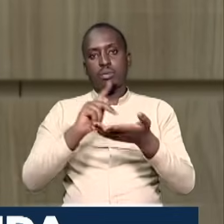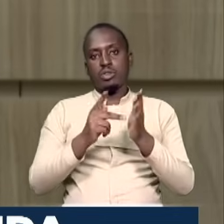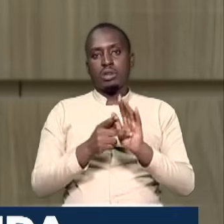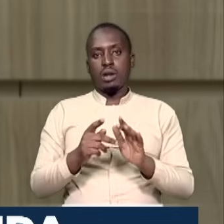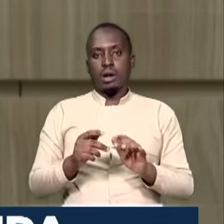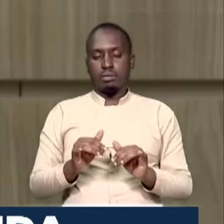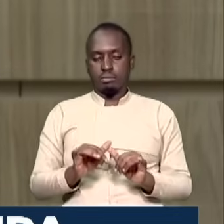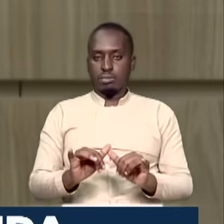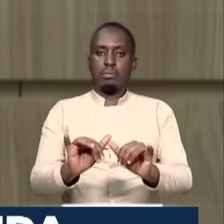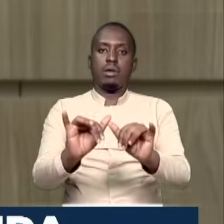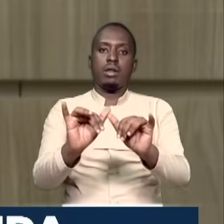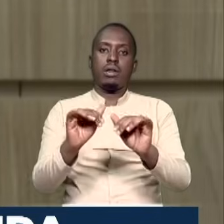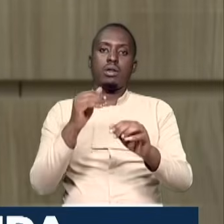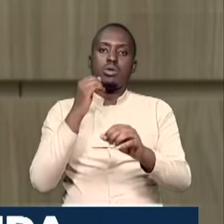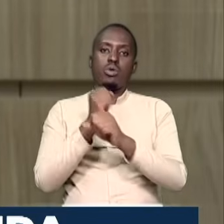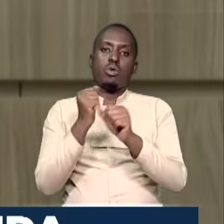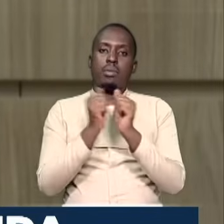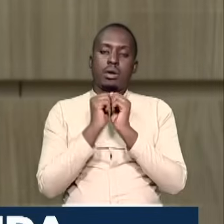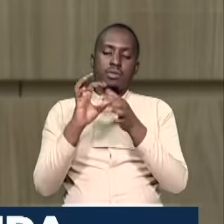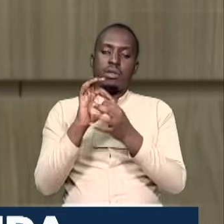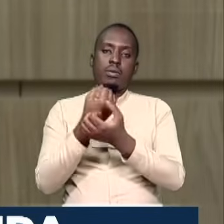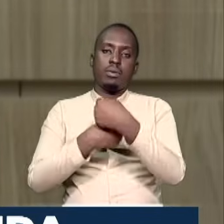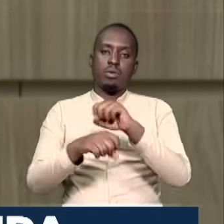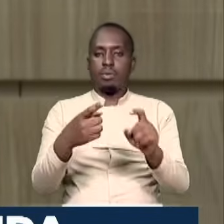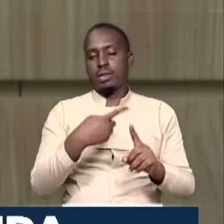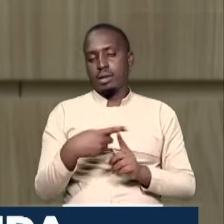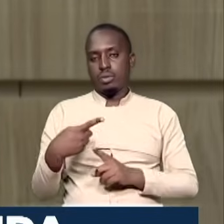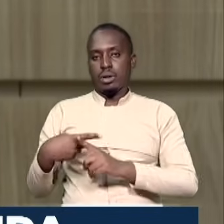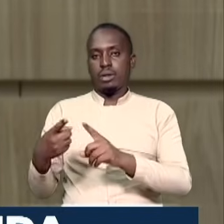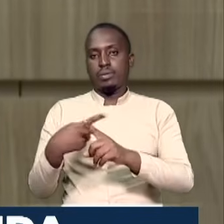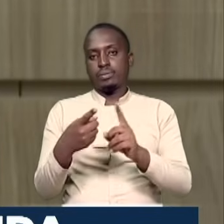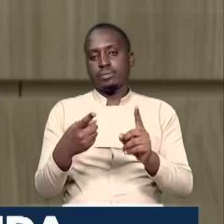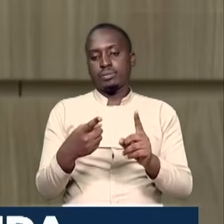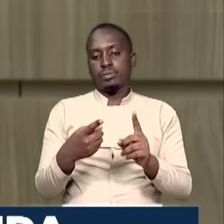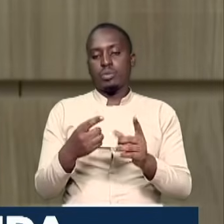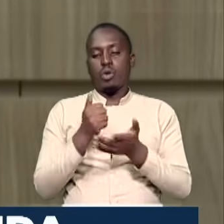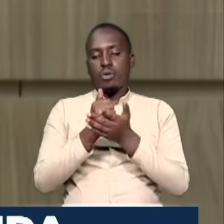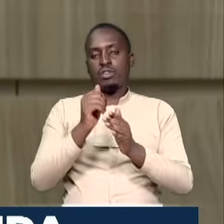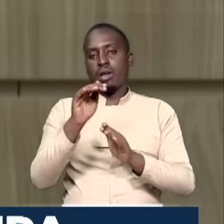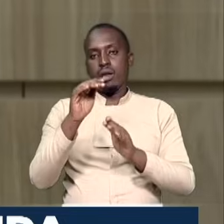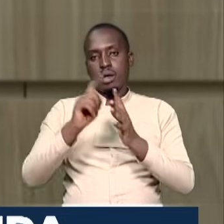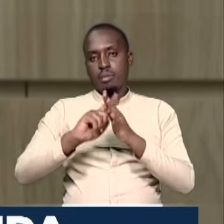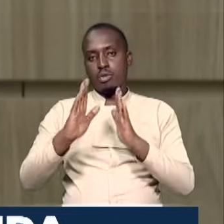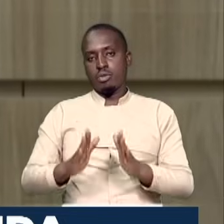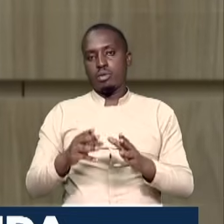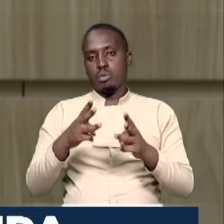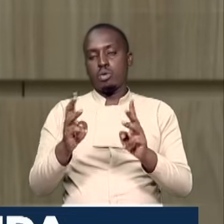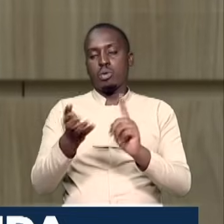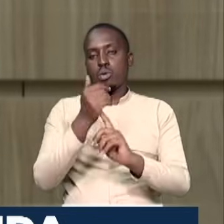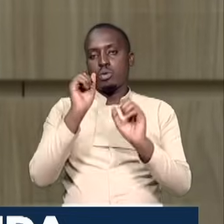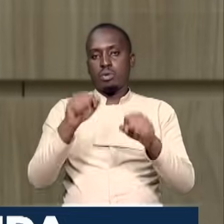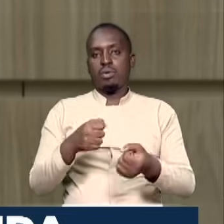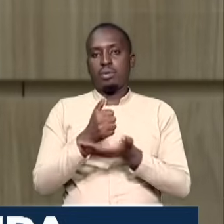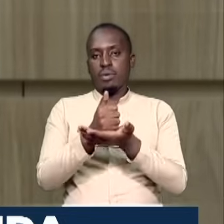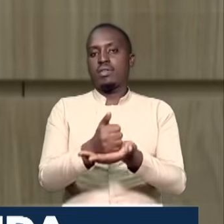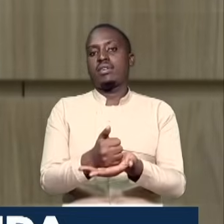mbere turi gukorana n'abafatanyabikorwa banyuranye ufasha impunzi ari mu buryo bwo kubona ubushobozi